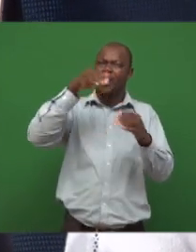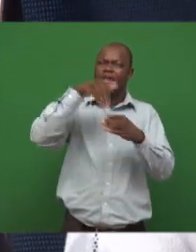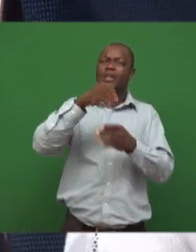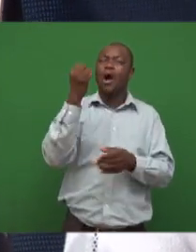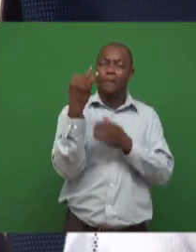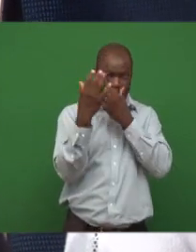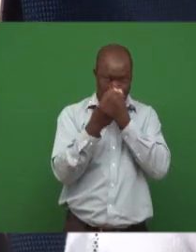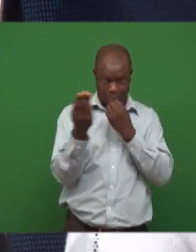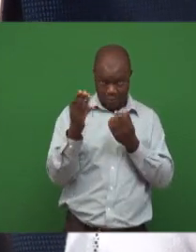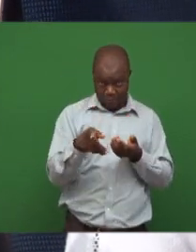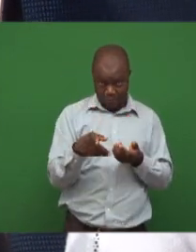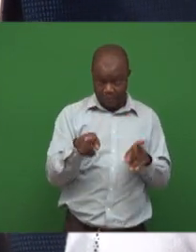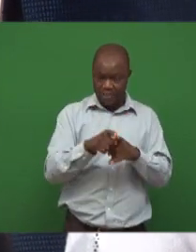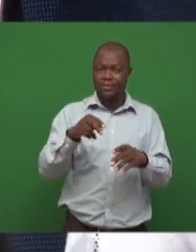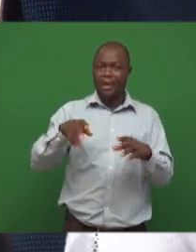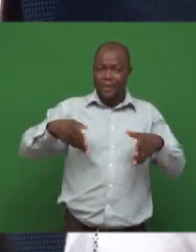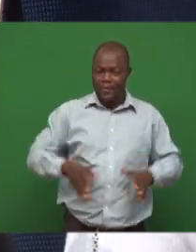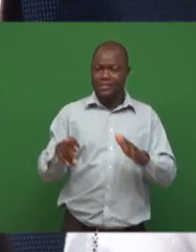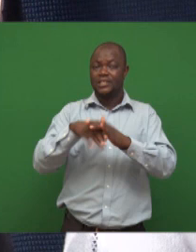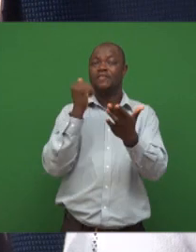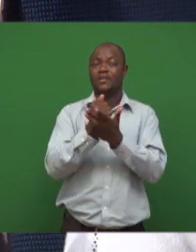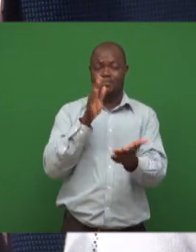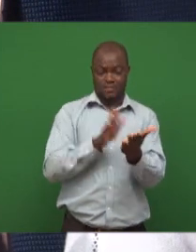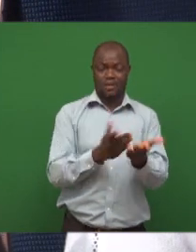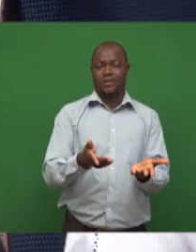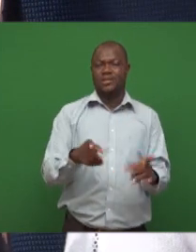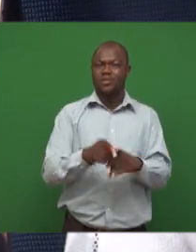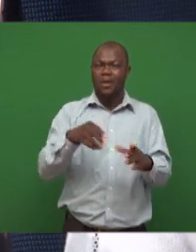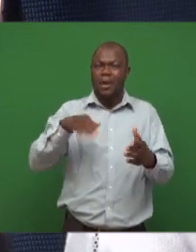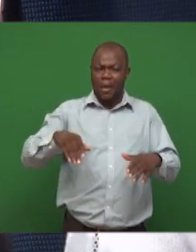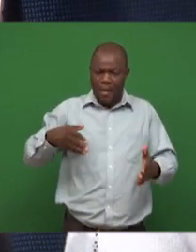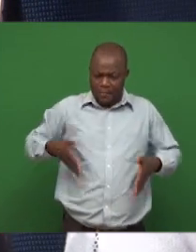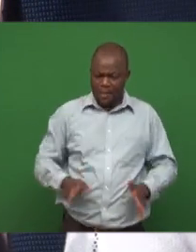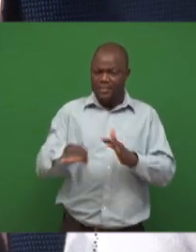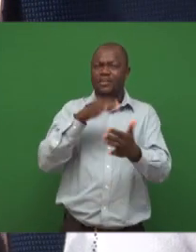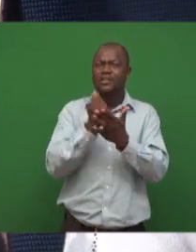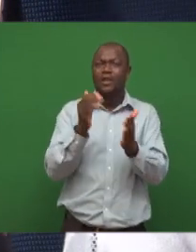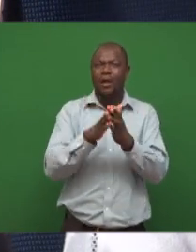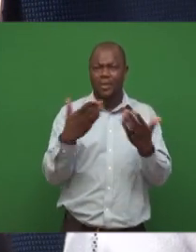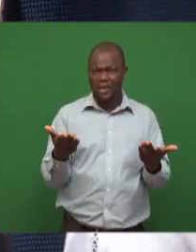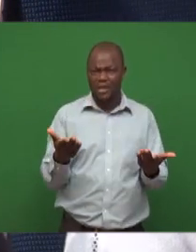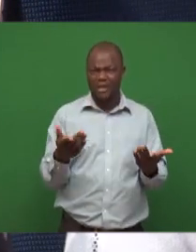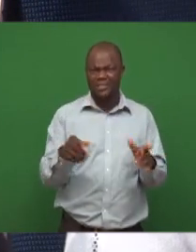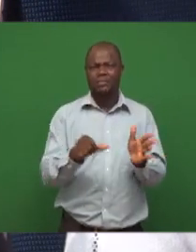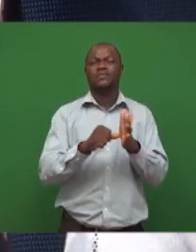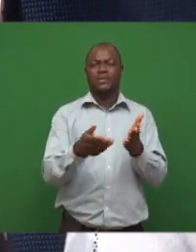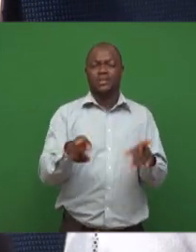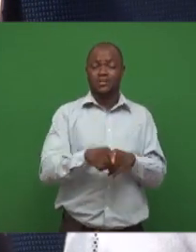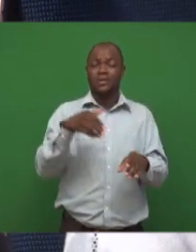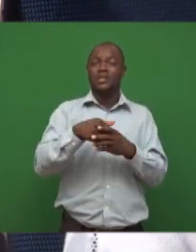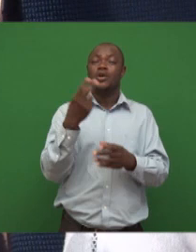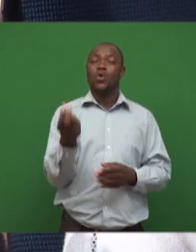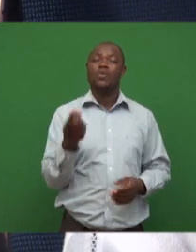Tinenge takanyoreswa mabirth certificate. Kana usina birth certificate, zvakafanana mukaona patinombofamba